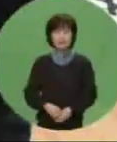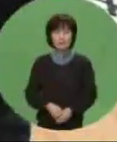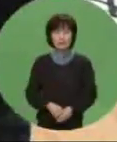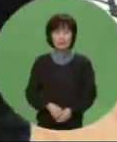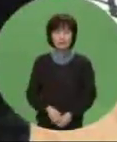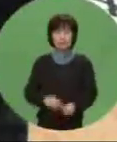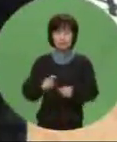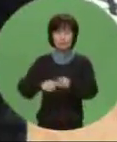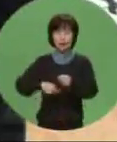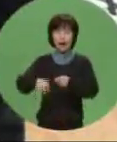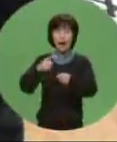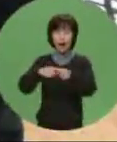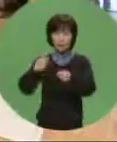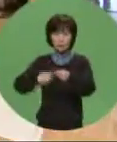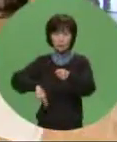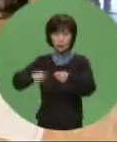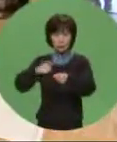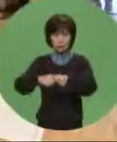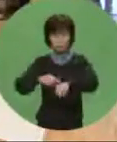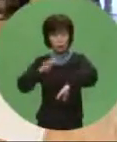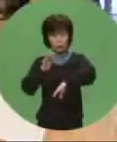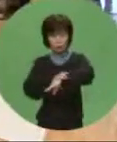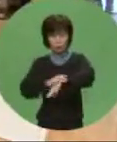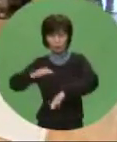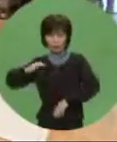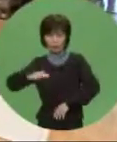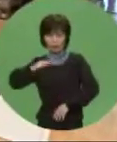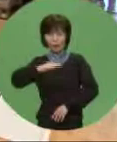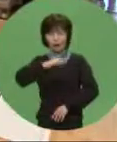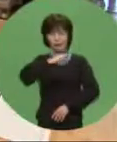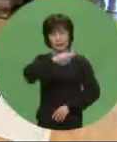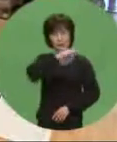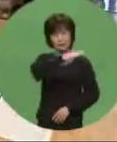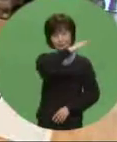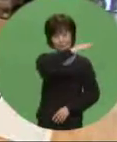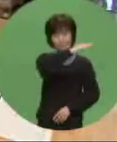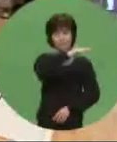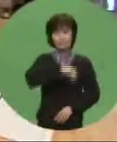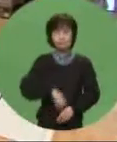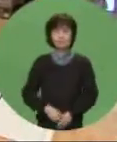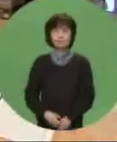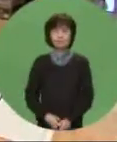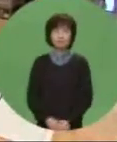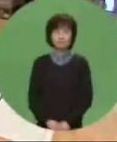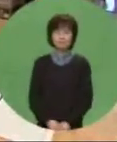重ねるごとに技術的な面でも年々レベルが上がってきているそうです。